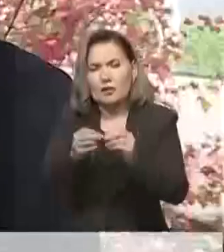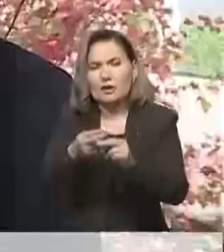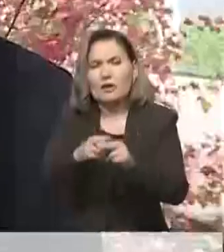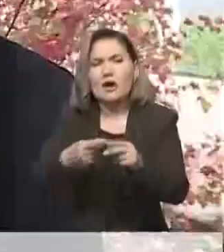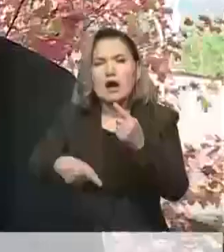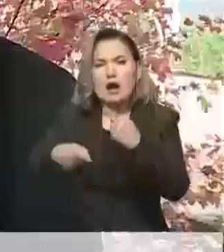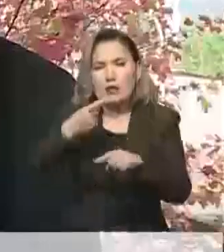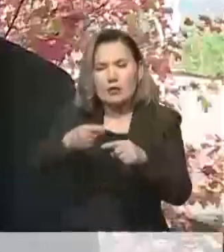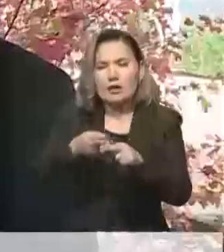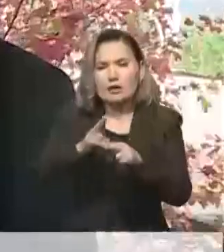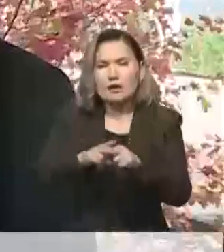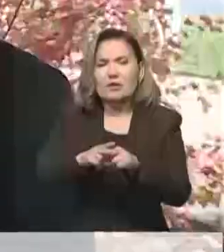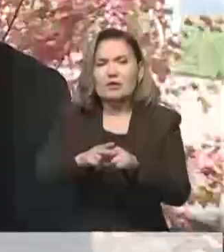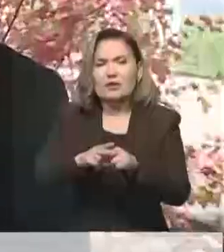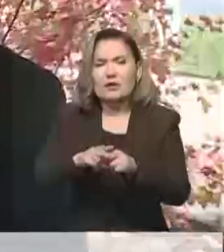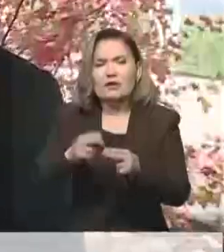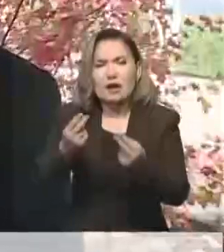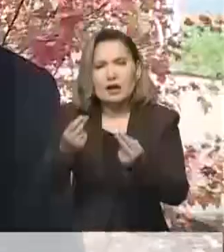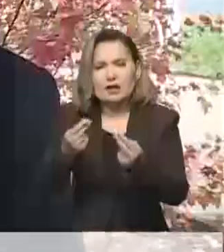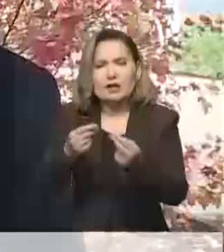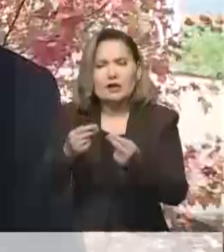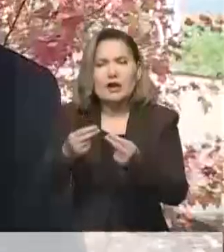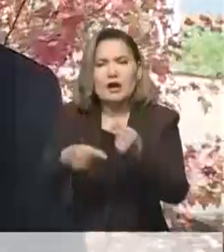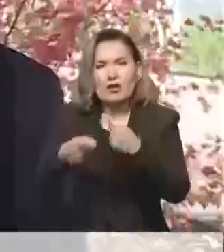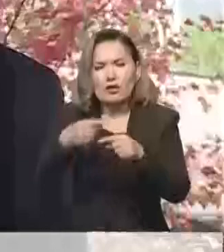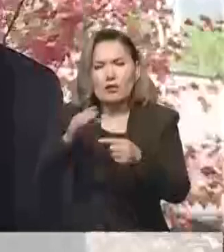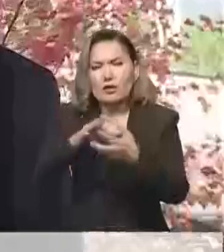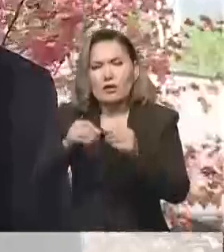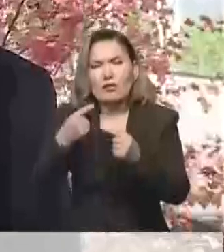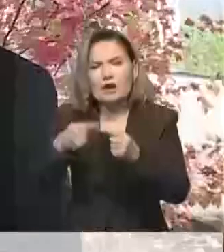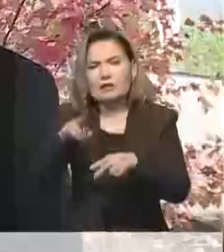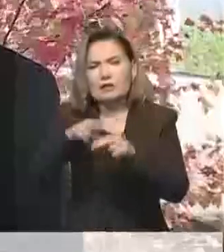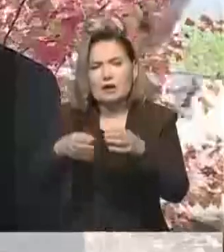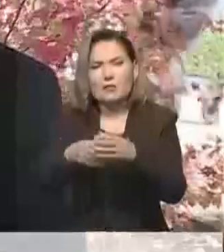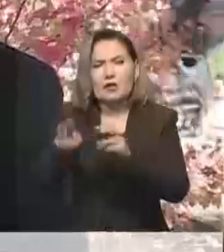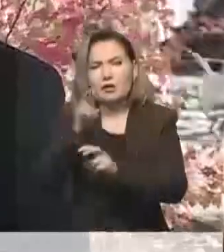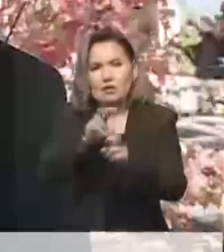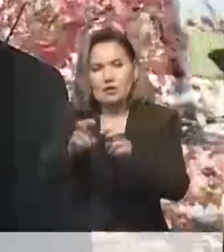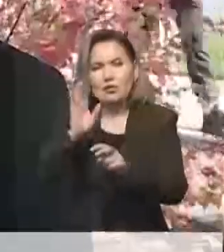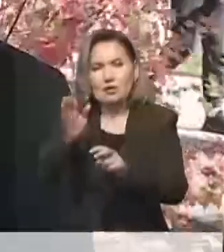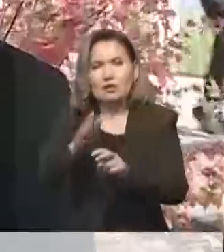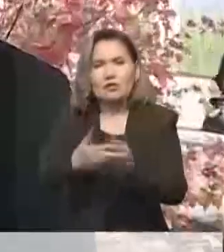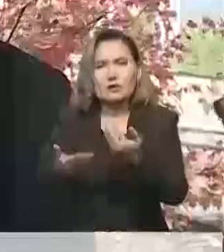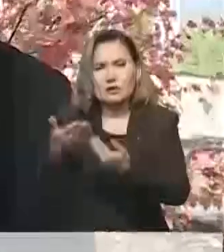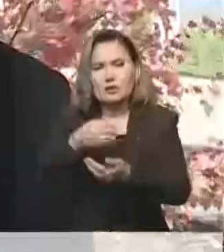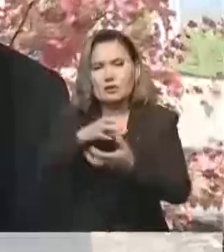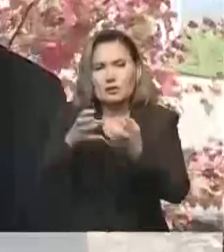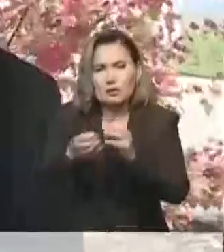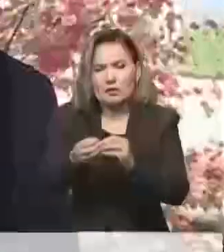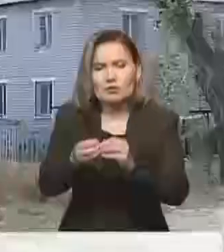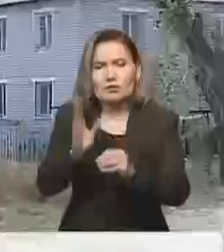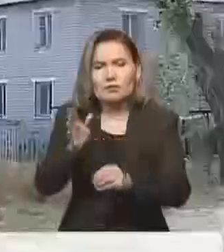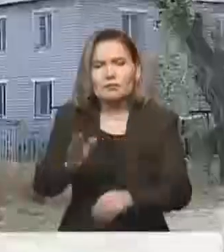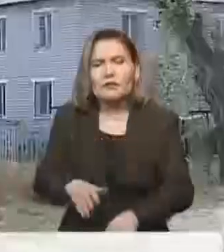қала қорына алатын болады. Және де басқа инвестор компаниялармен қазір келіссөз жүргізіліп жатыр, сол компанияға берілетін болады. Қала әкімдігі